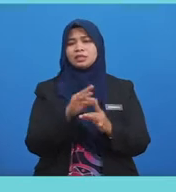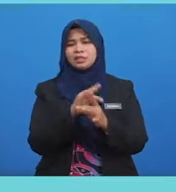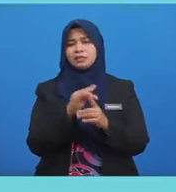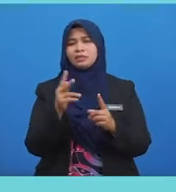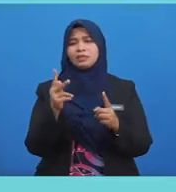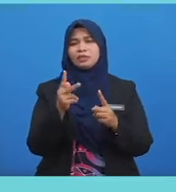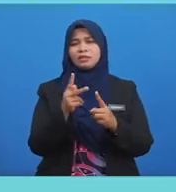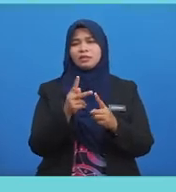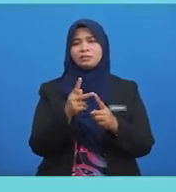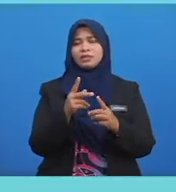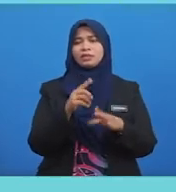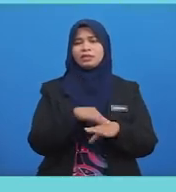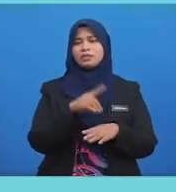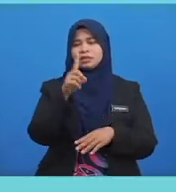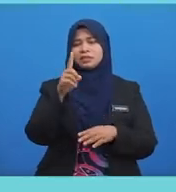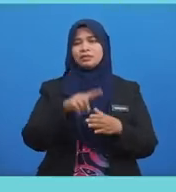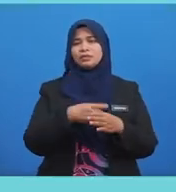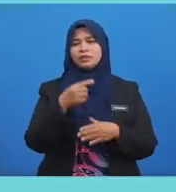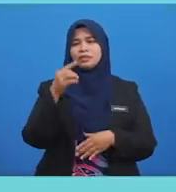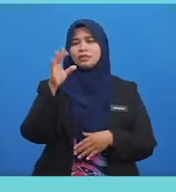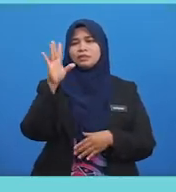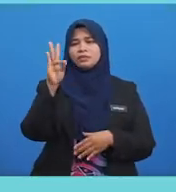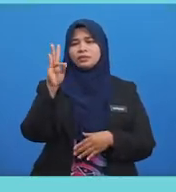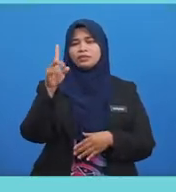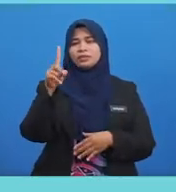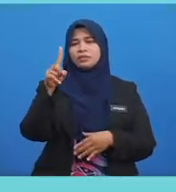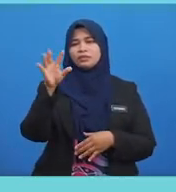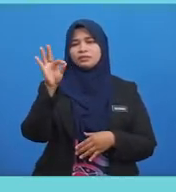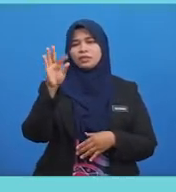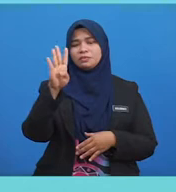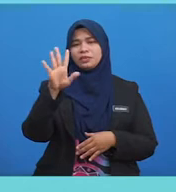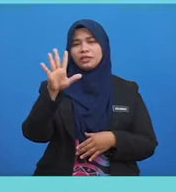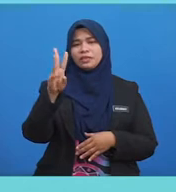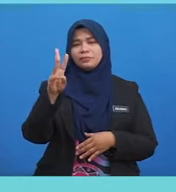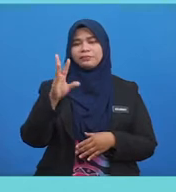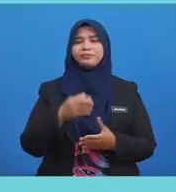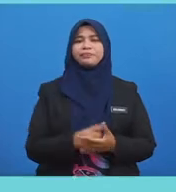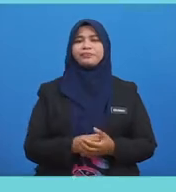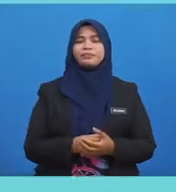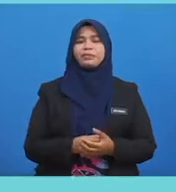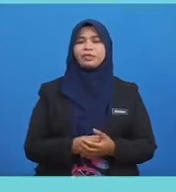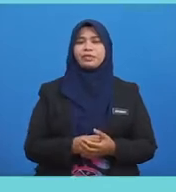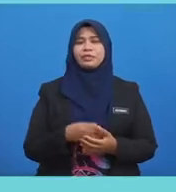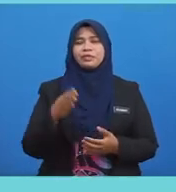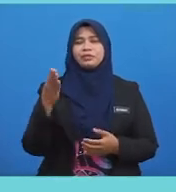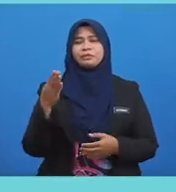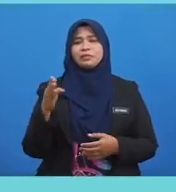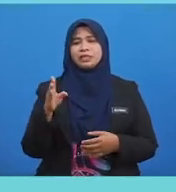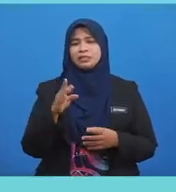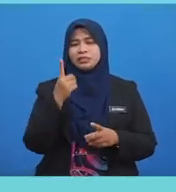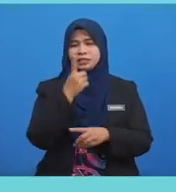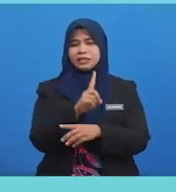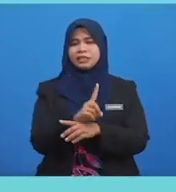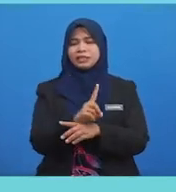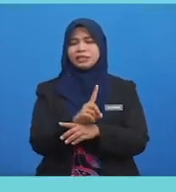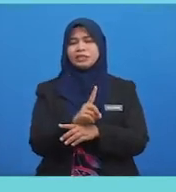memberi penjelasan tentang penyerahan Sarawak sejak pengumuman pada Februari lalu. Malah,